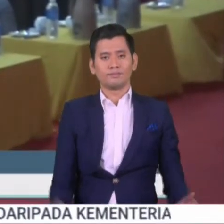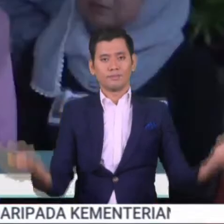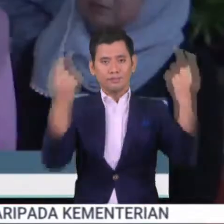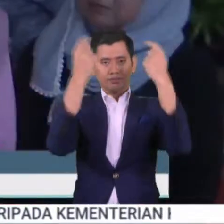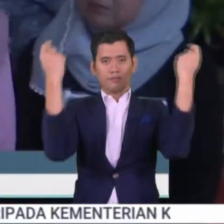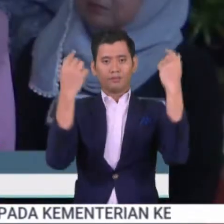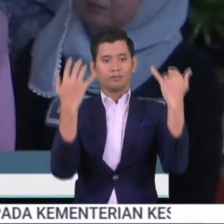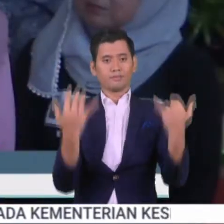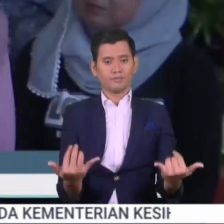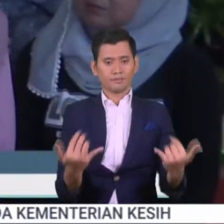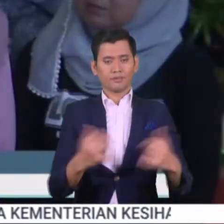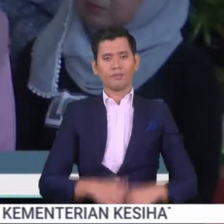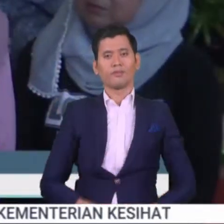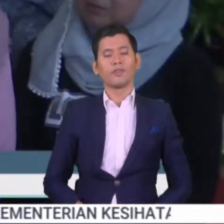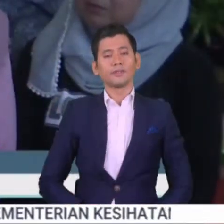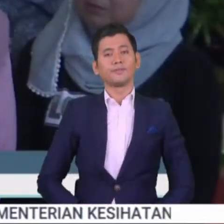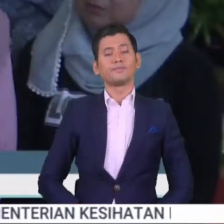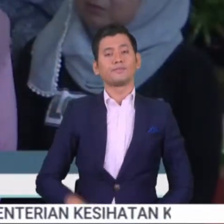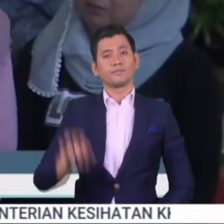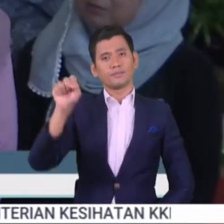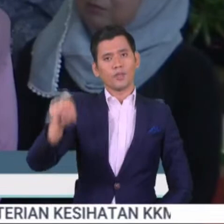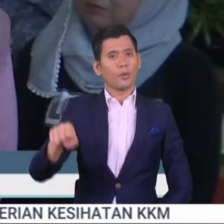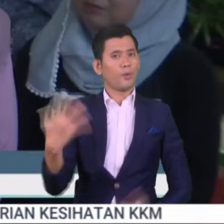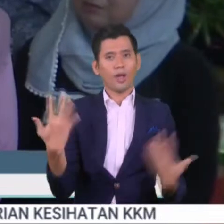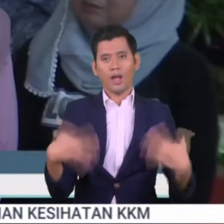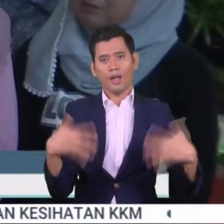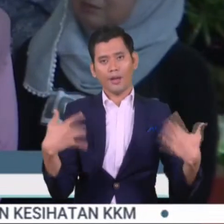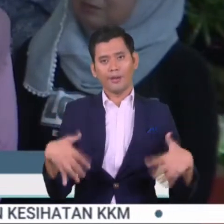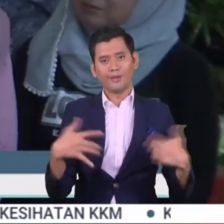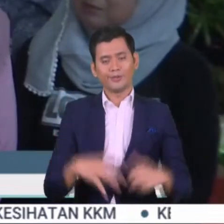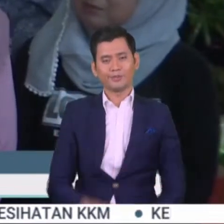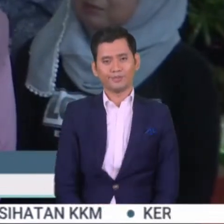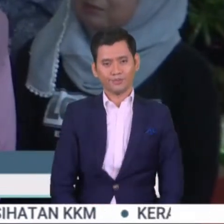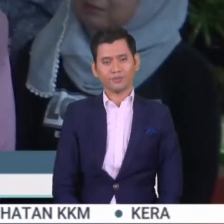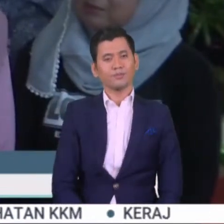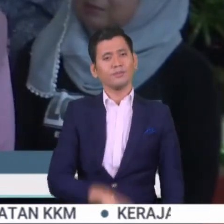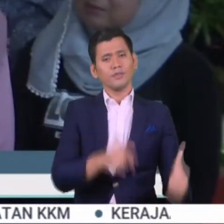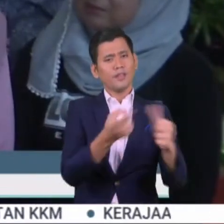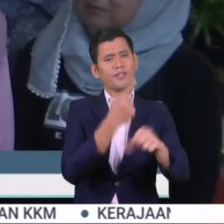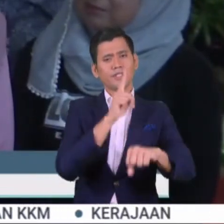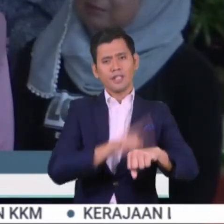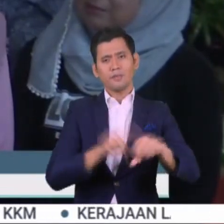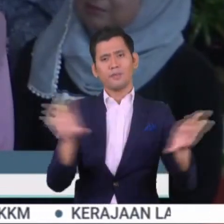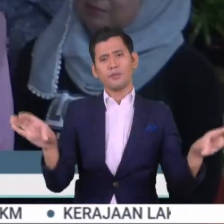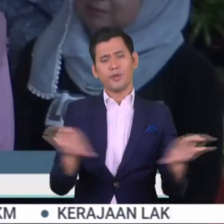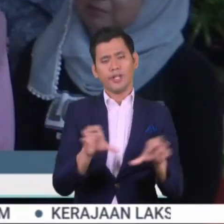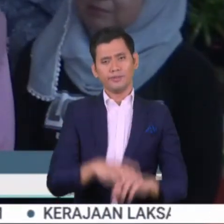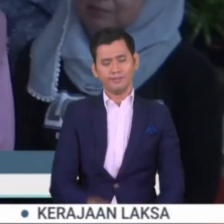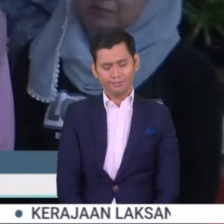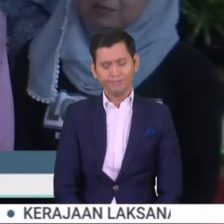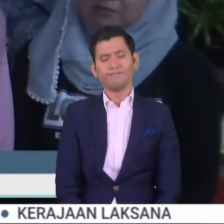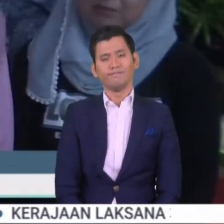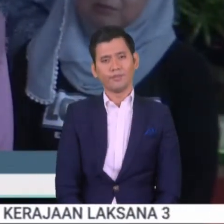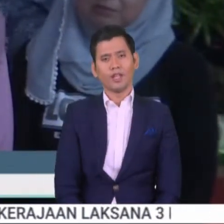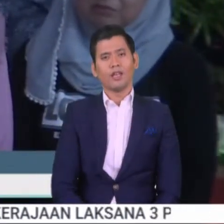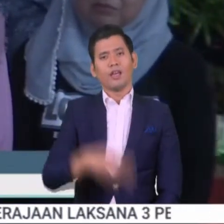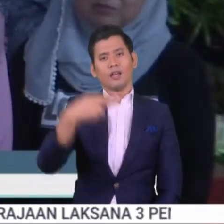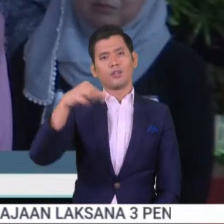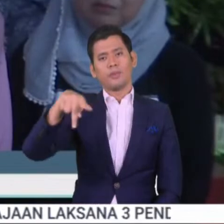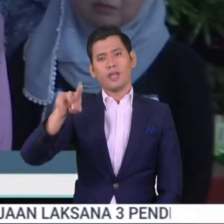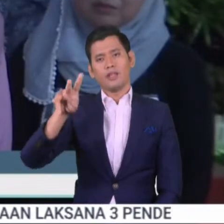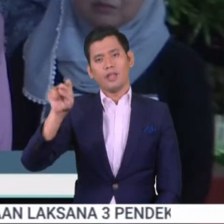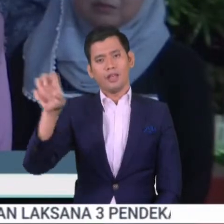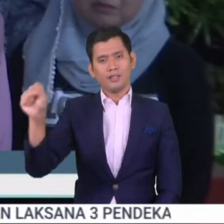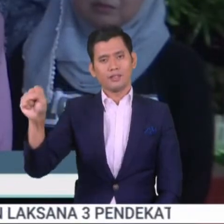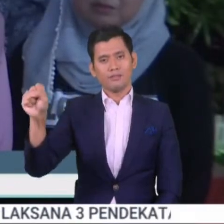Sambutan kali ini memang sangat luar biasa sebab inilah pertama kali kita adakan sambutan HPPNS